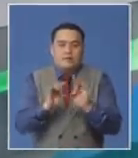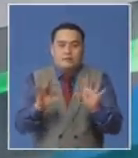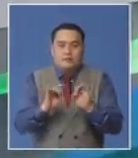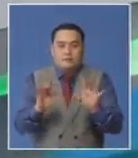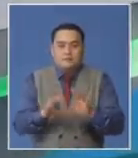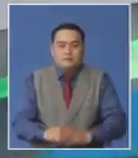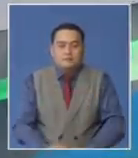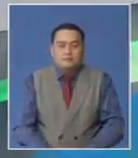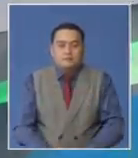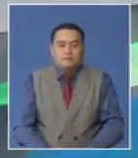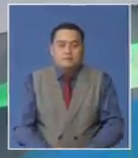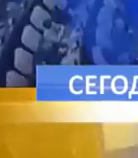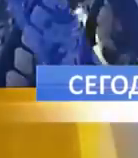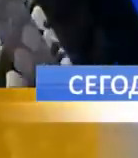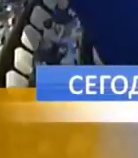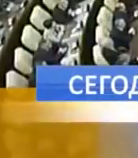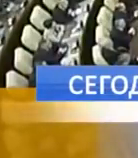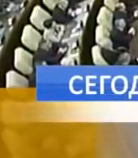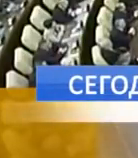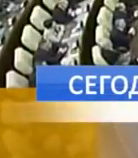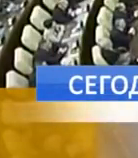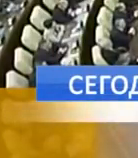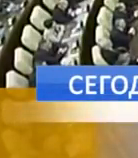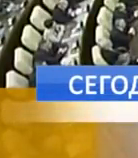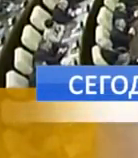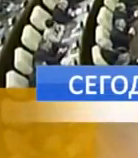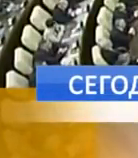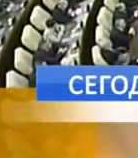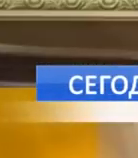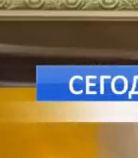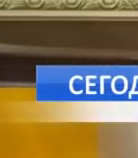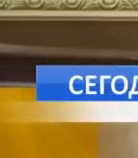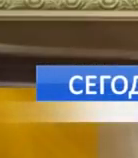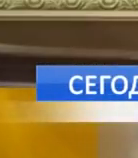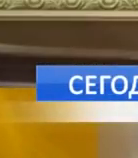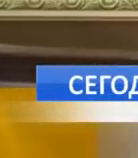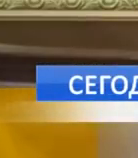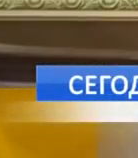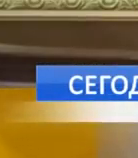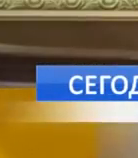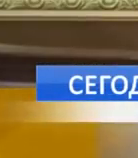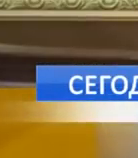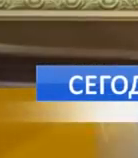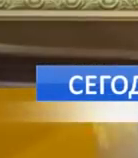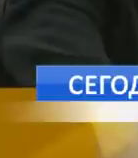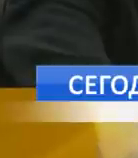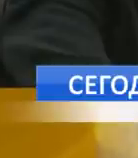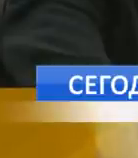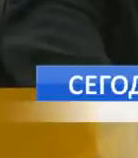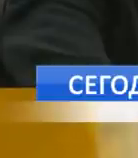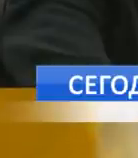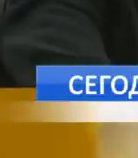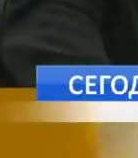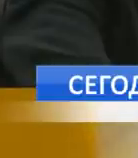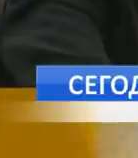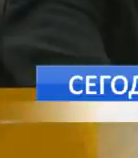самом главном жить станет лучше жизнь станет веселей на совместном заседании палат